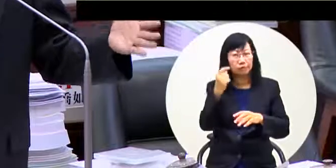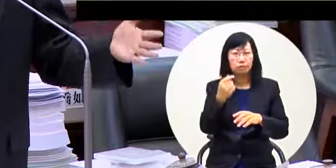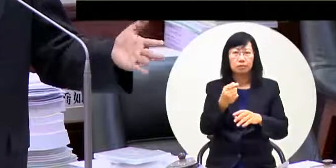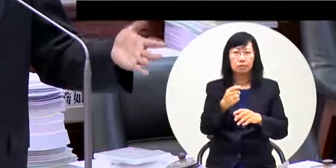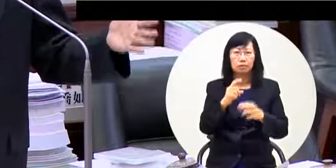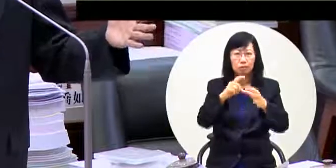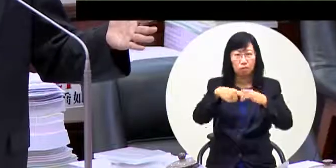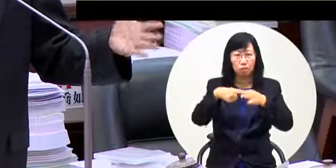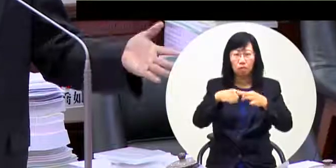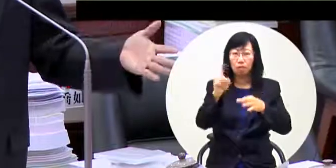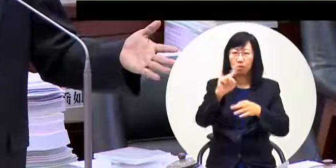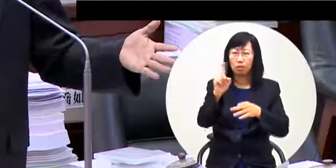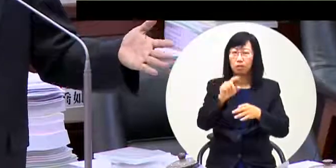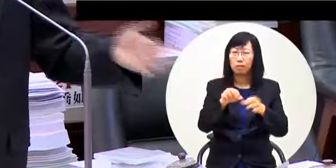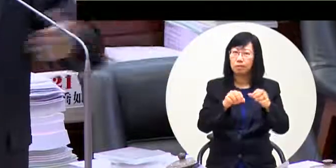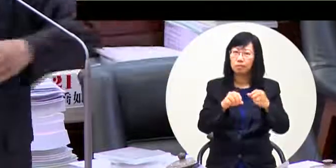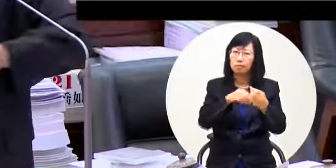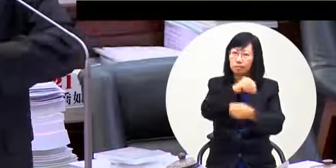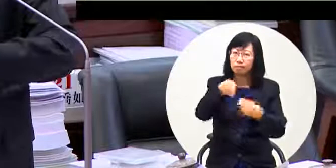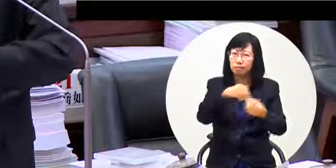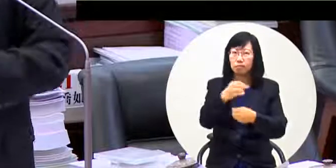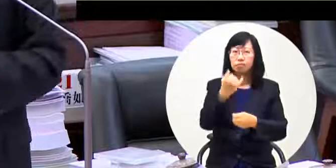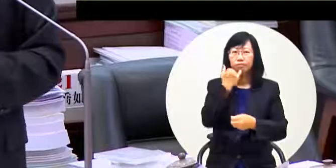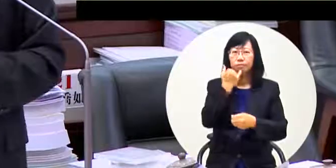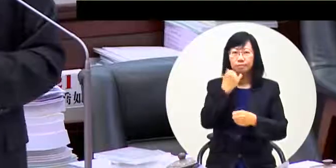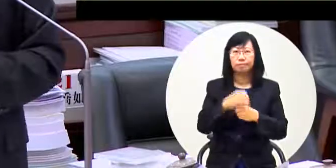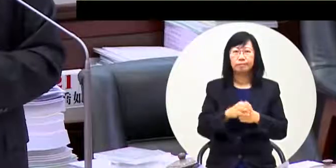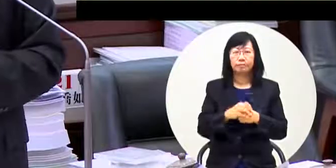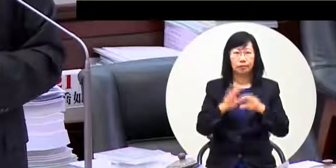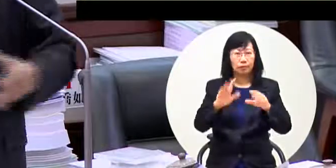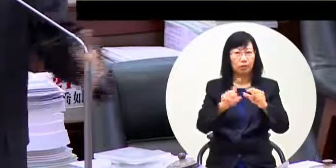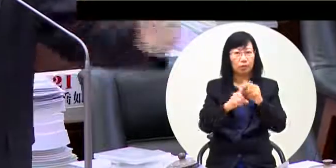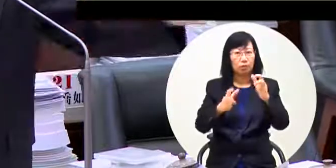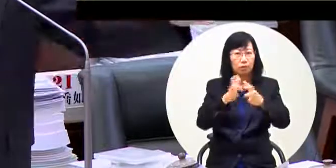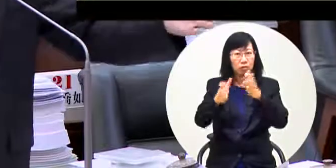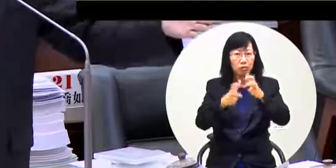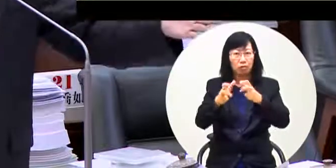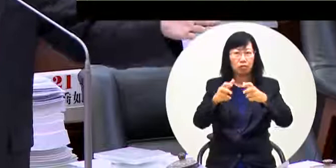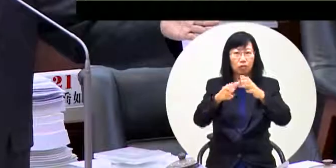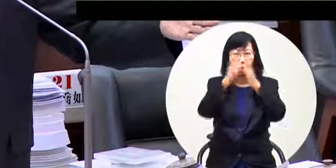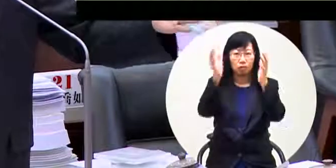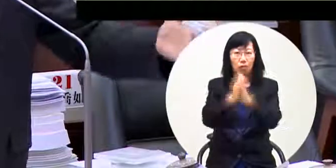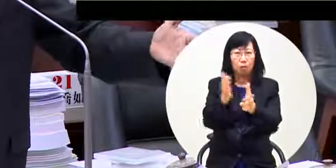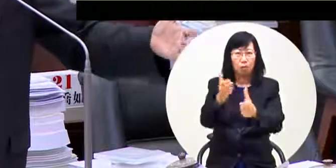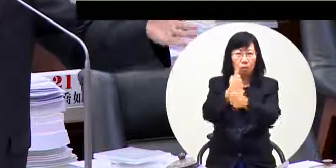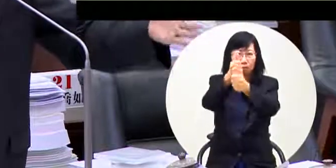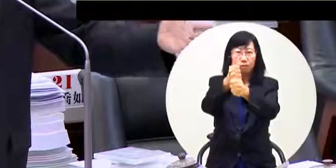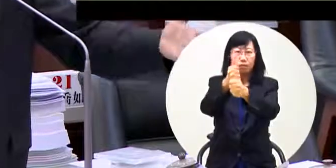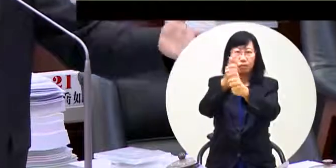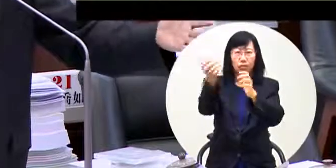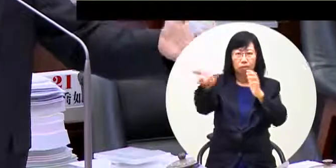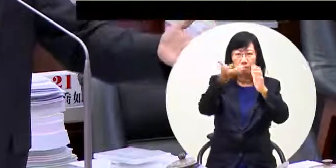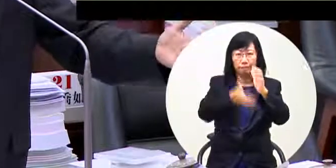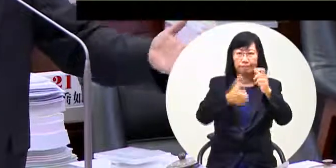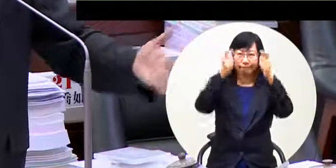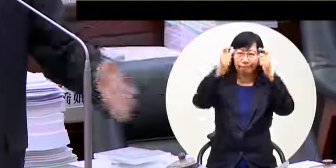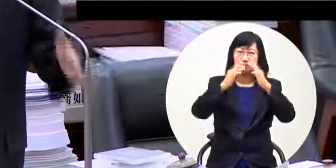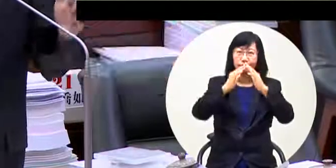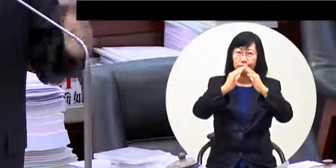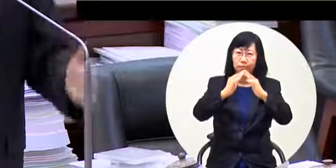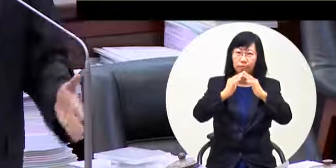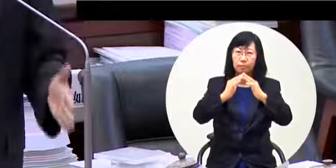中友好不容易把总部迁到我们的高雄市，其他公司我们并不清楚，但是我们要求所